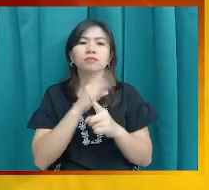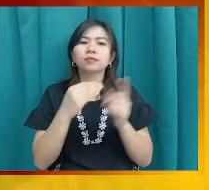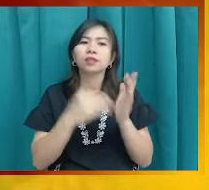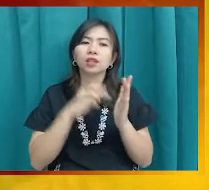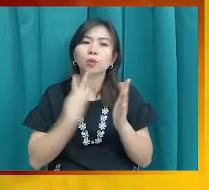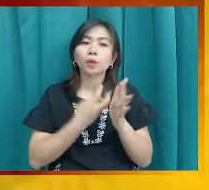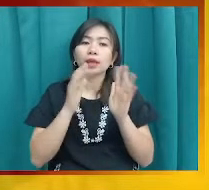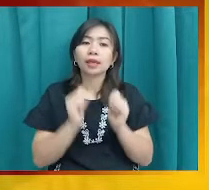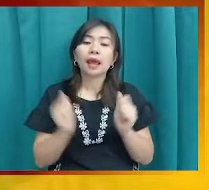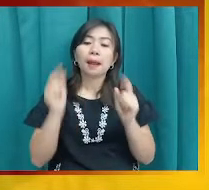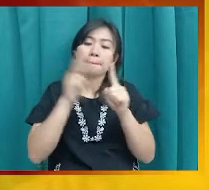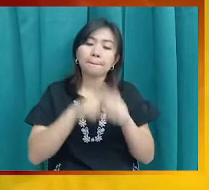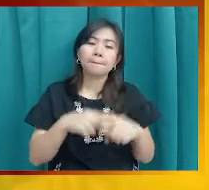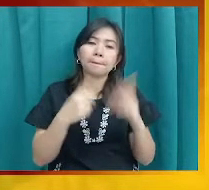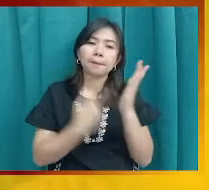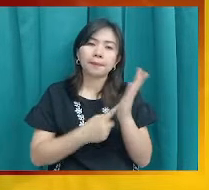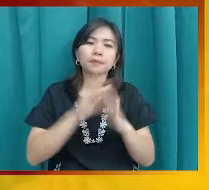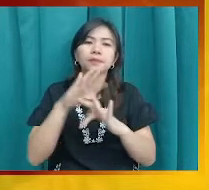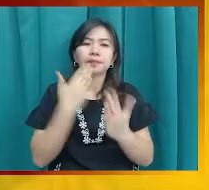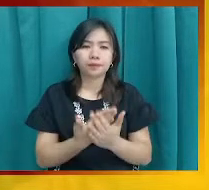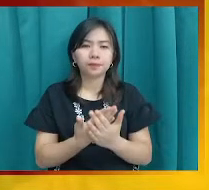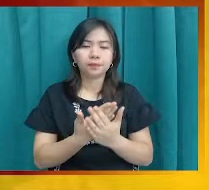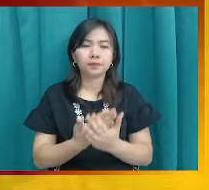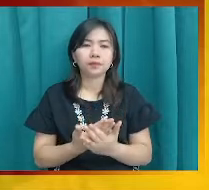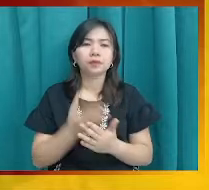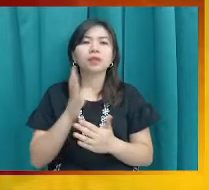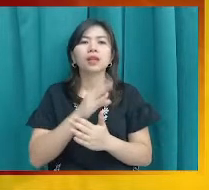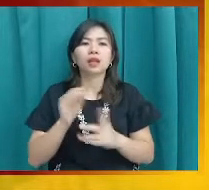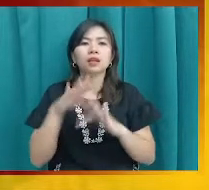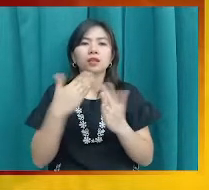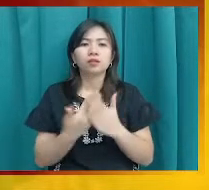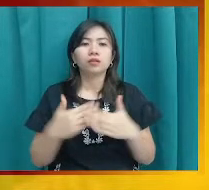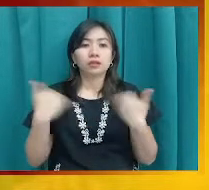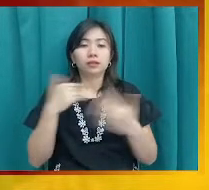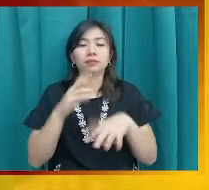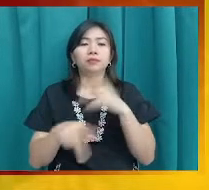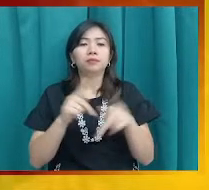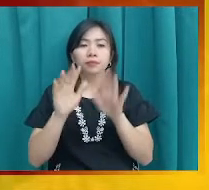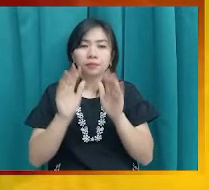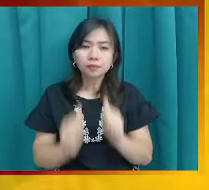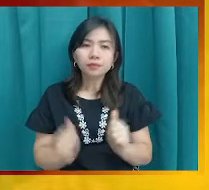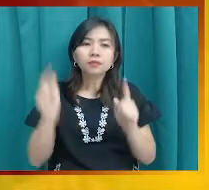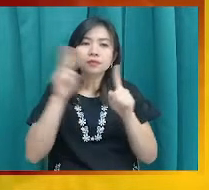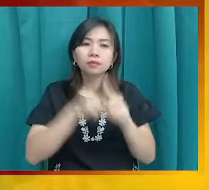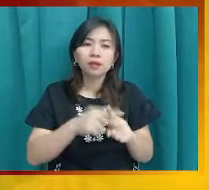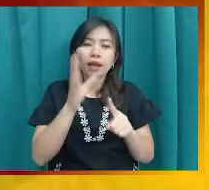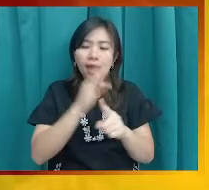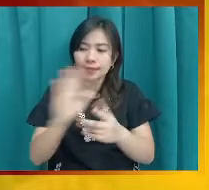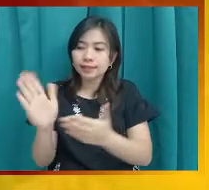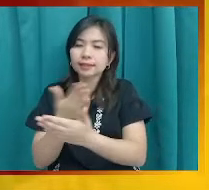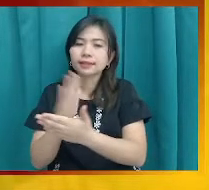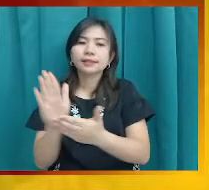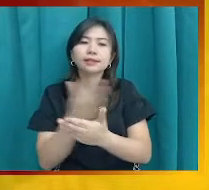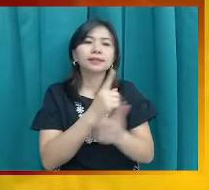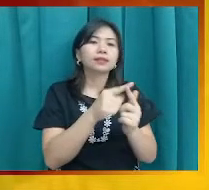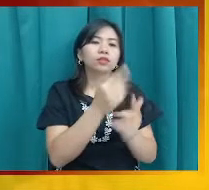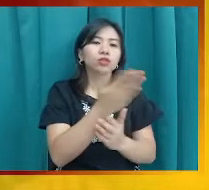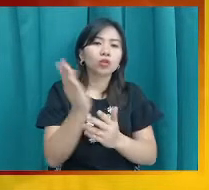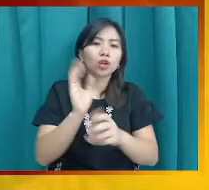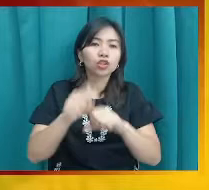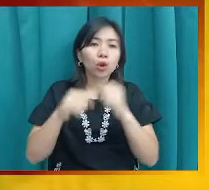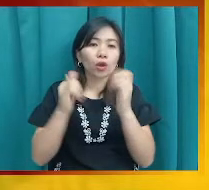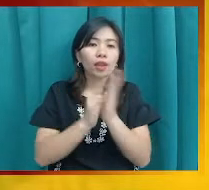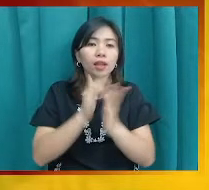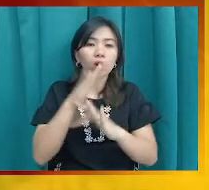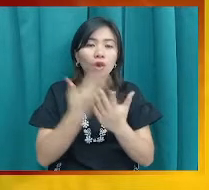ma-apply ko pa rin ito. Sa iyo rin, as young people, ma-apply mo to. So, apply natin ito dito bago yung tinuturo. Ito, share namin sa inyo para may apply nyo rin. Ngayon, kung